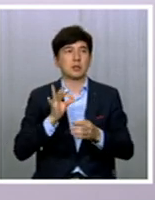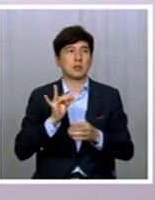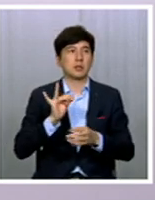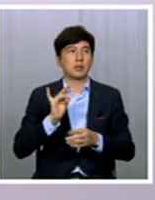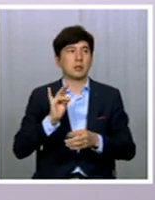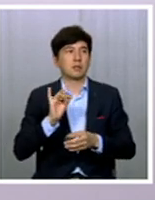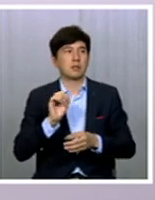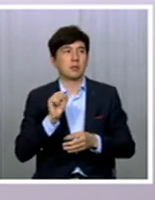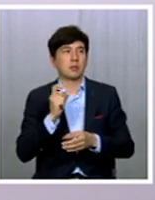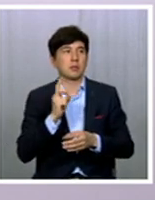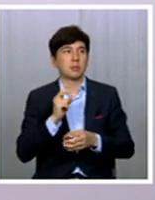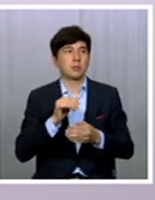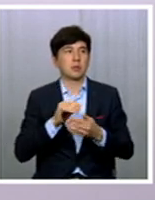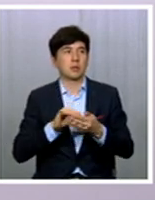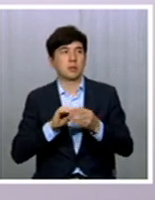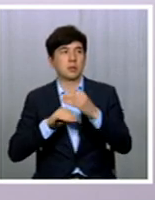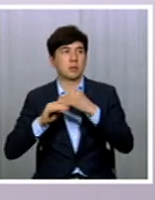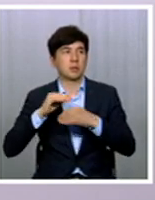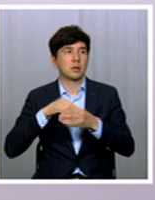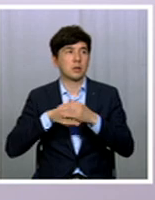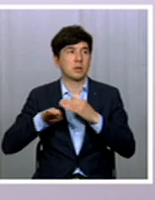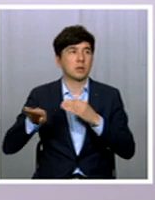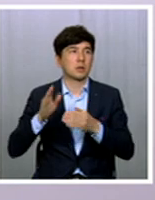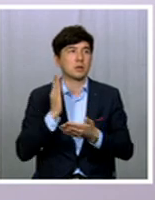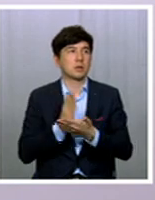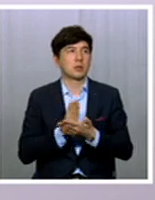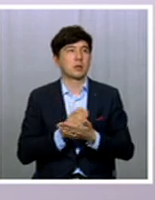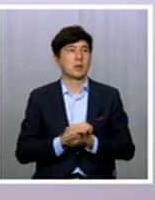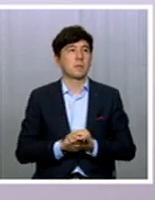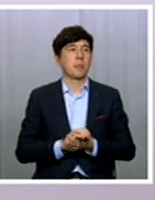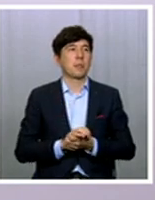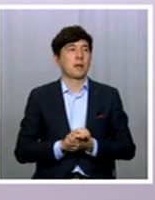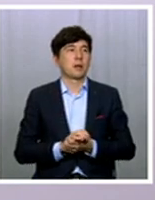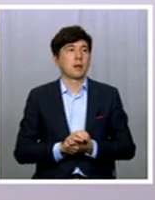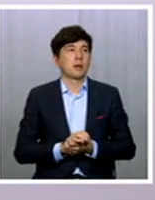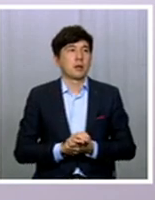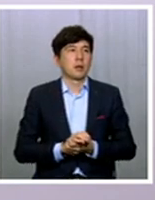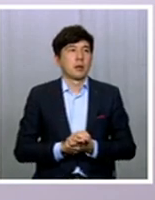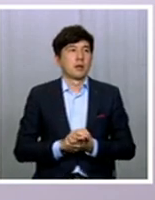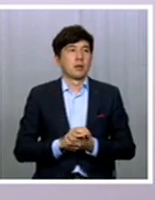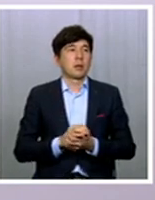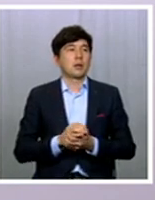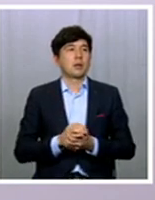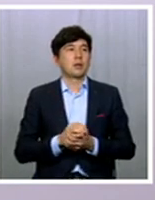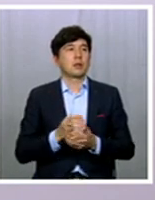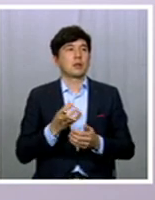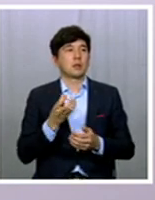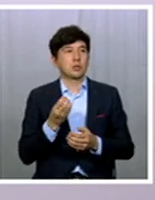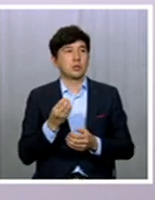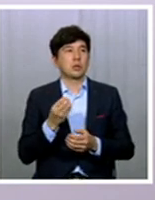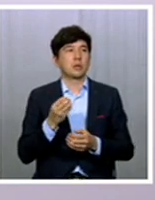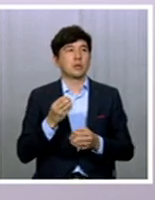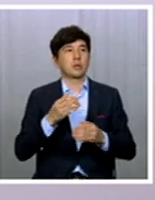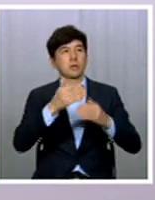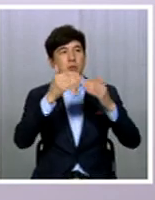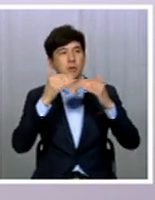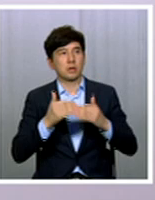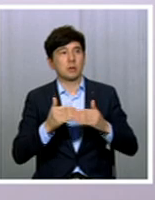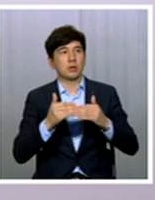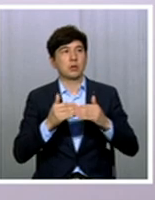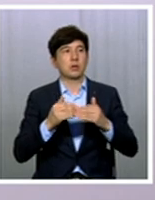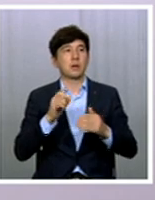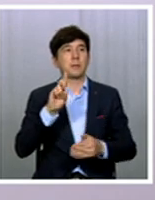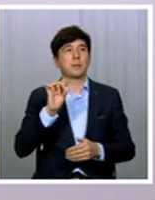және нарықтық инфрақұрылымның қалыптасуына алып келеді. Ал енді инфрақұрылымның келесі бір элементі ретінде